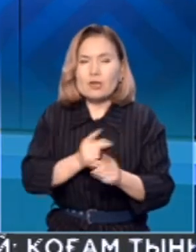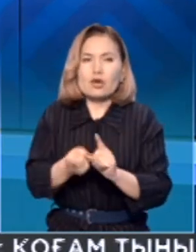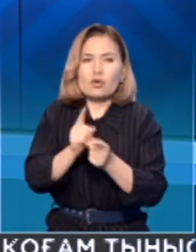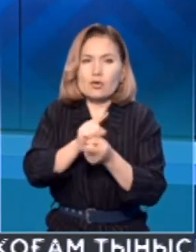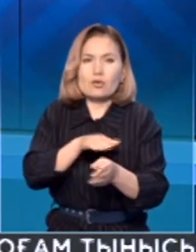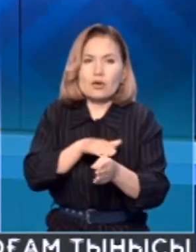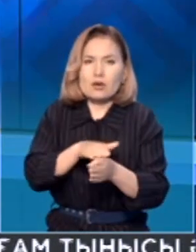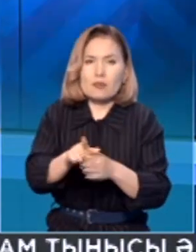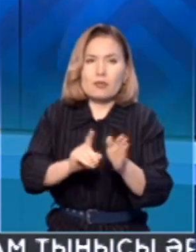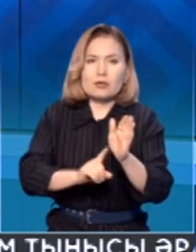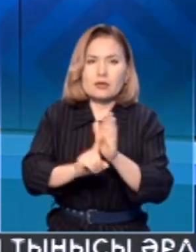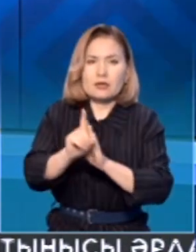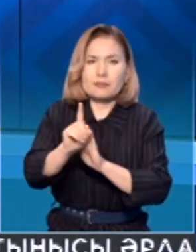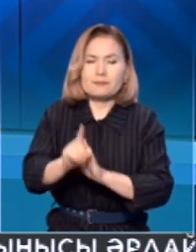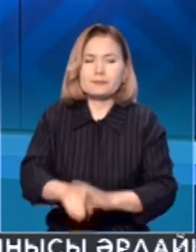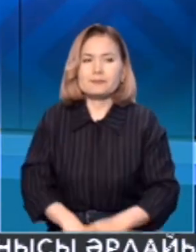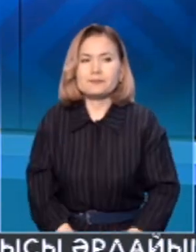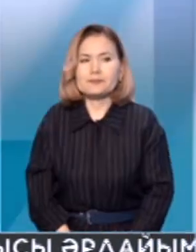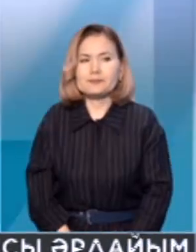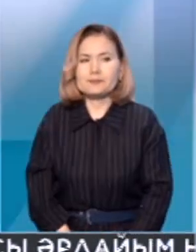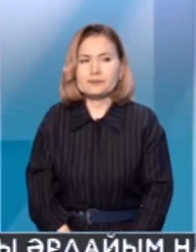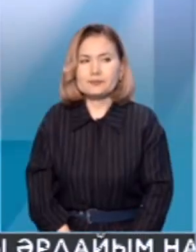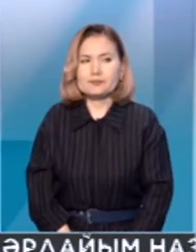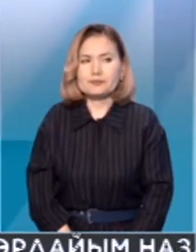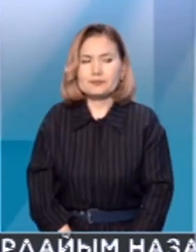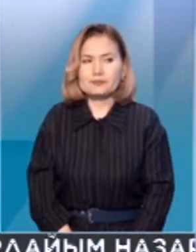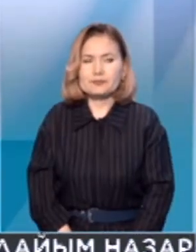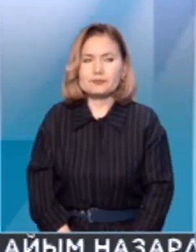реформа жүргізіліп жатыр.